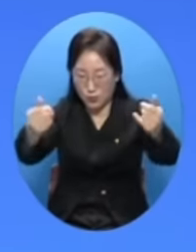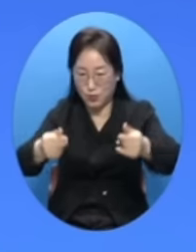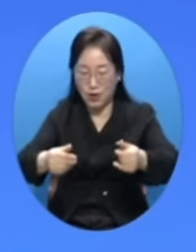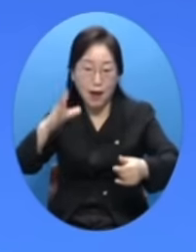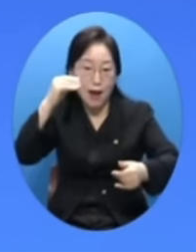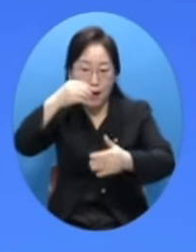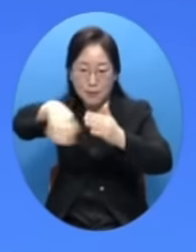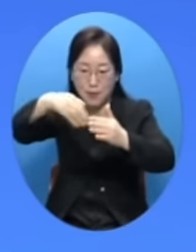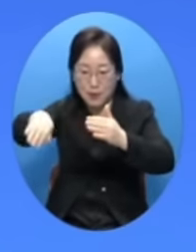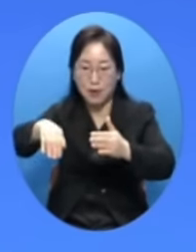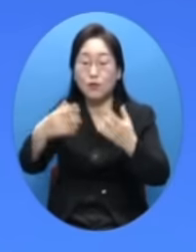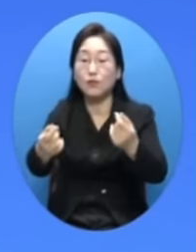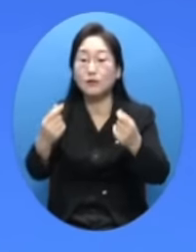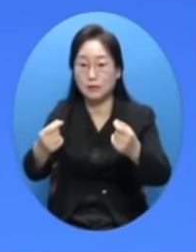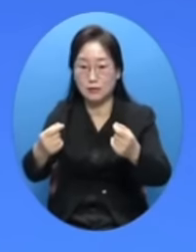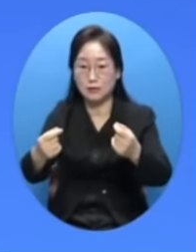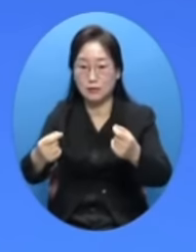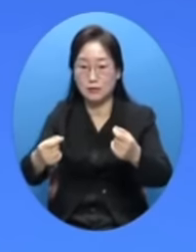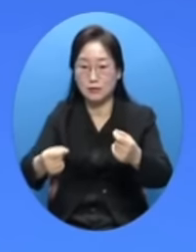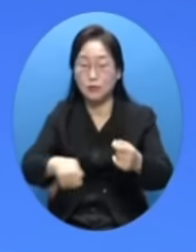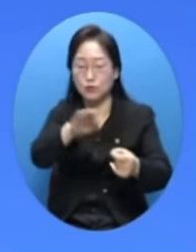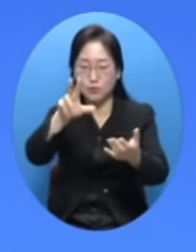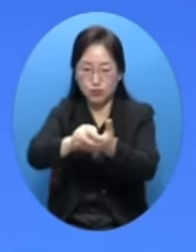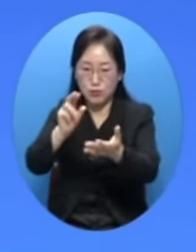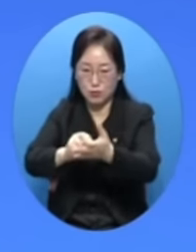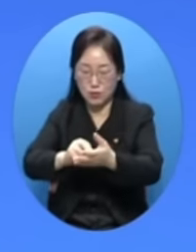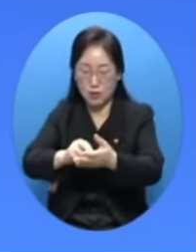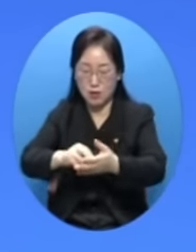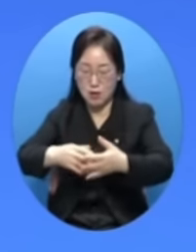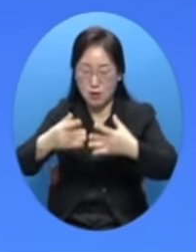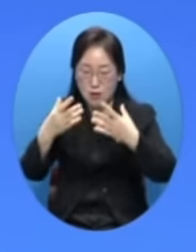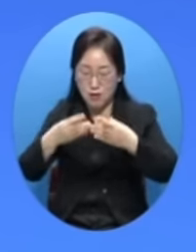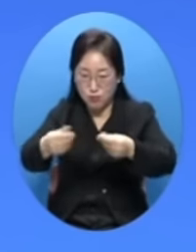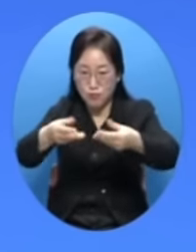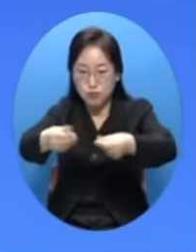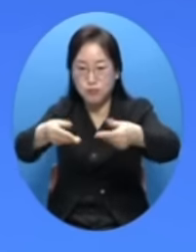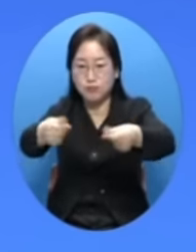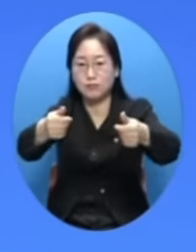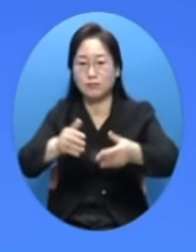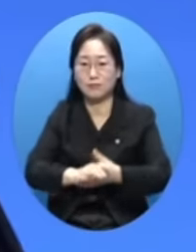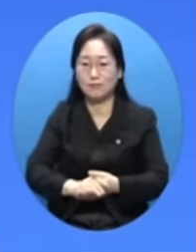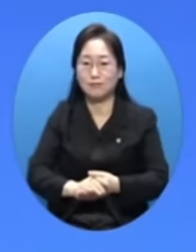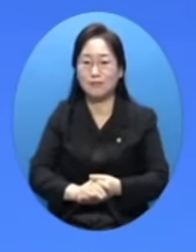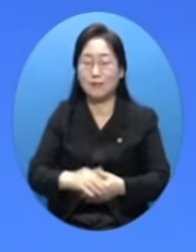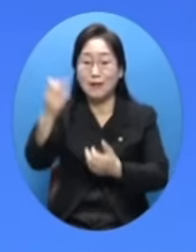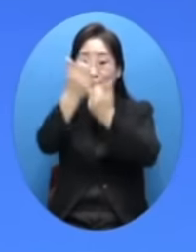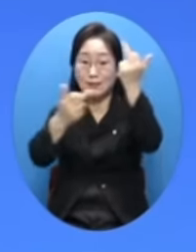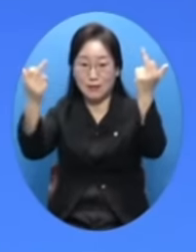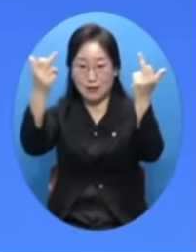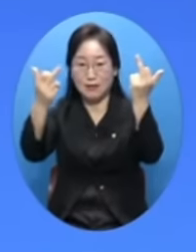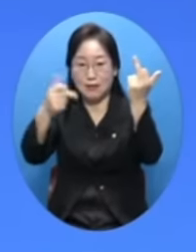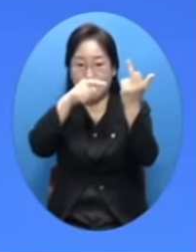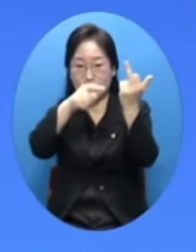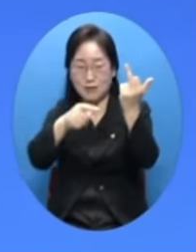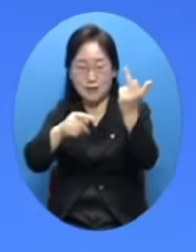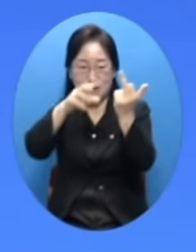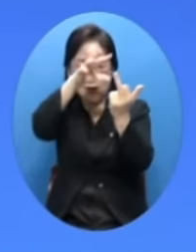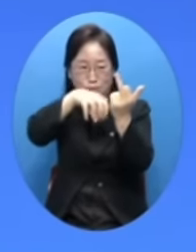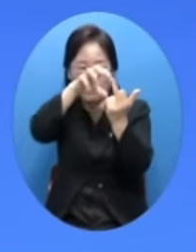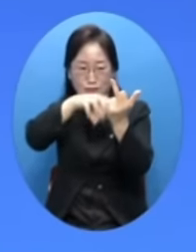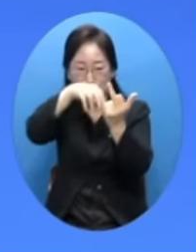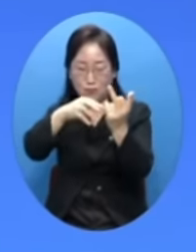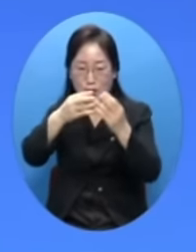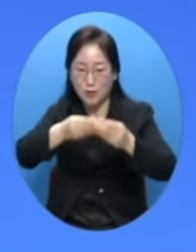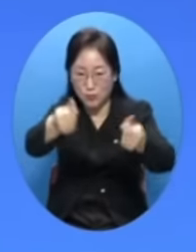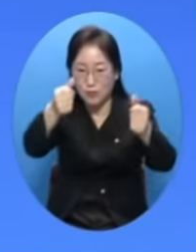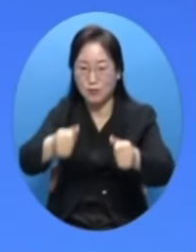거 모든 문제를 우리가 싹 다 잘라내버리고 부어버리고 산들을 가루로 만들어 버리고